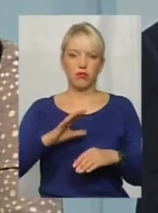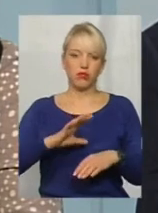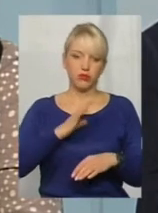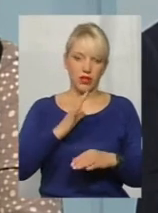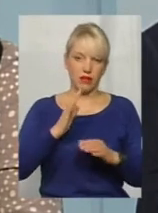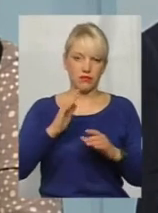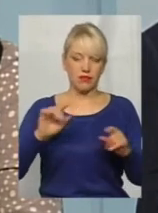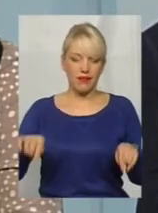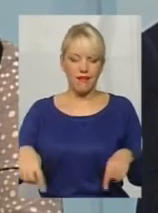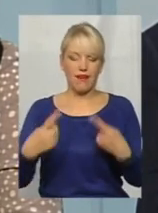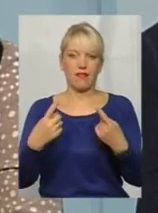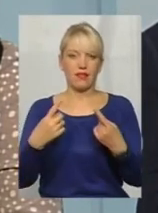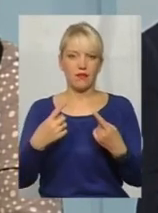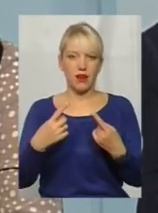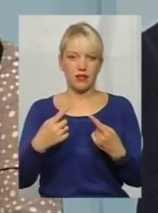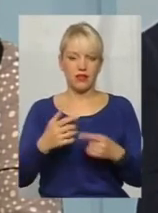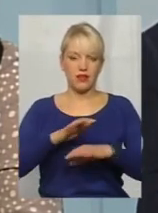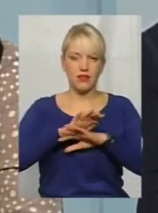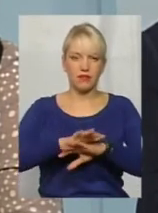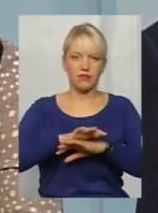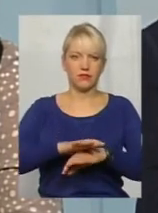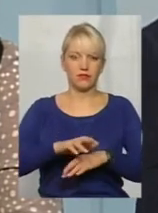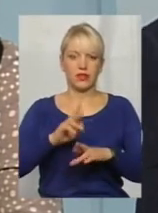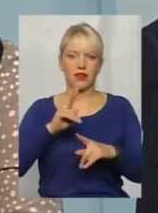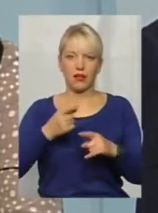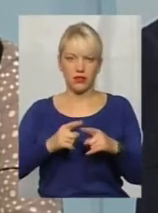реанімація на догоспітальному етапі, як вона проводилась.